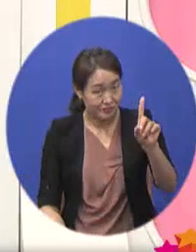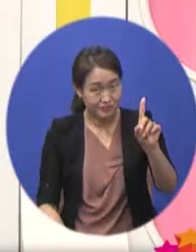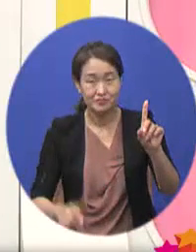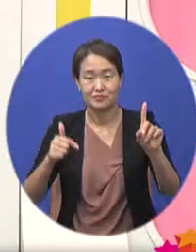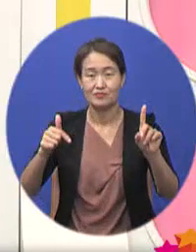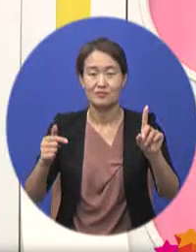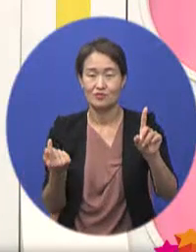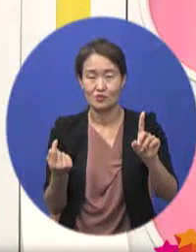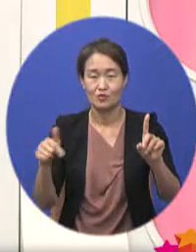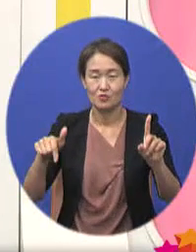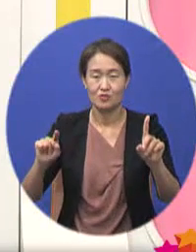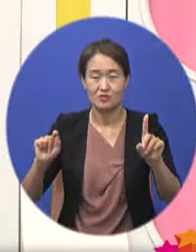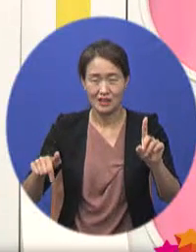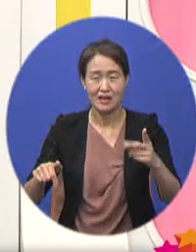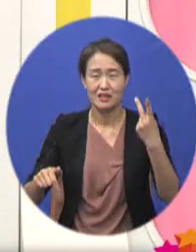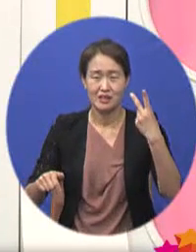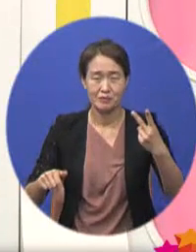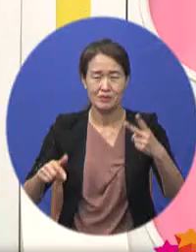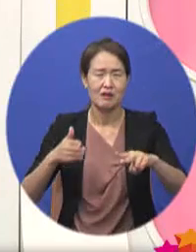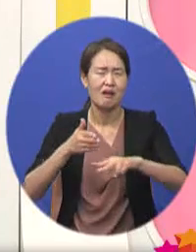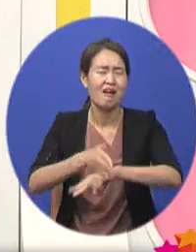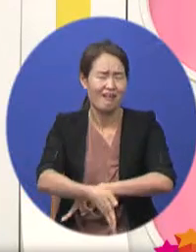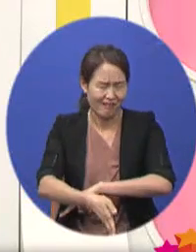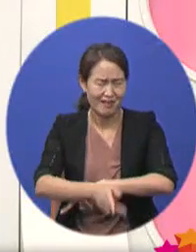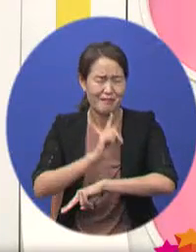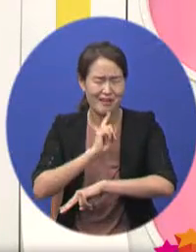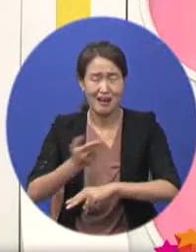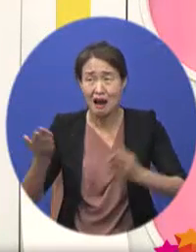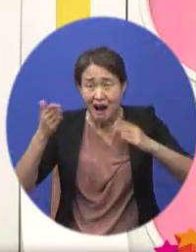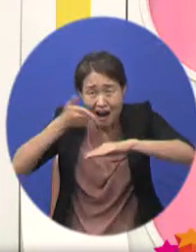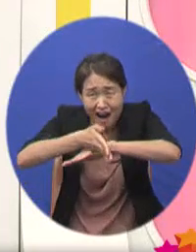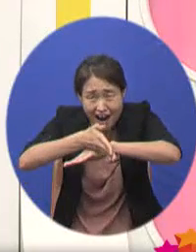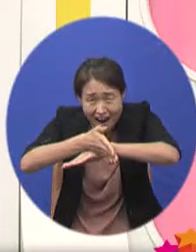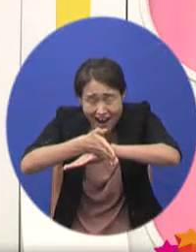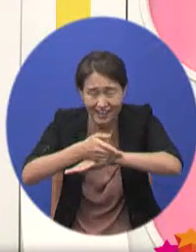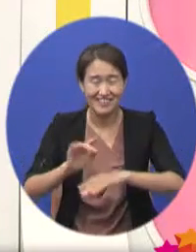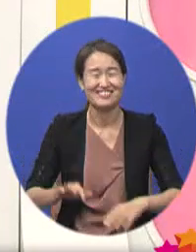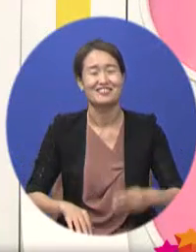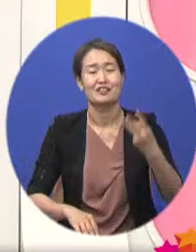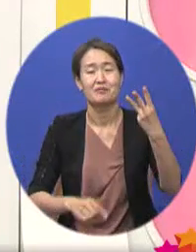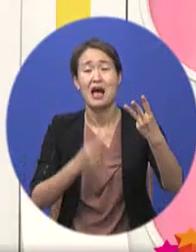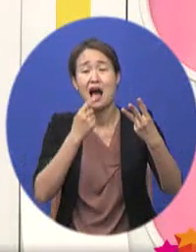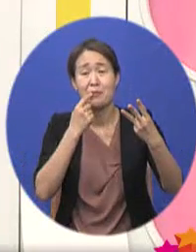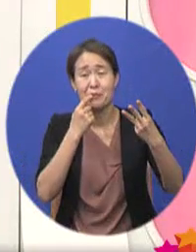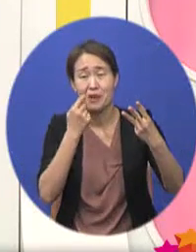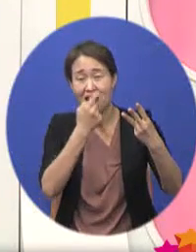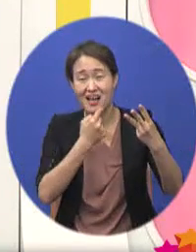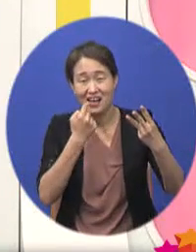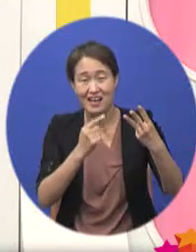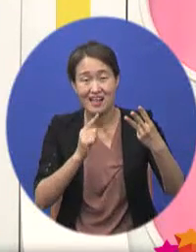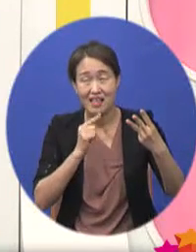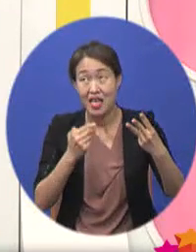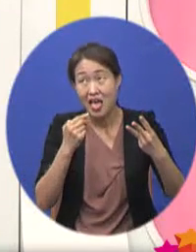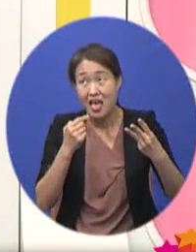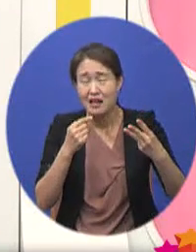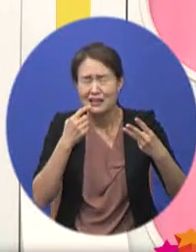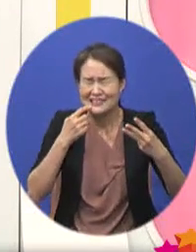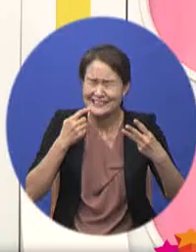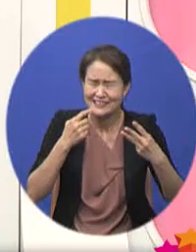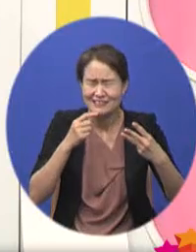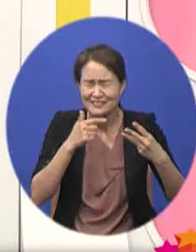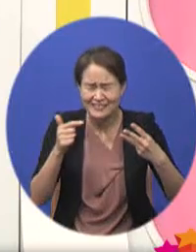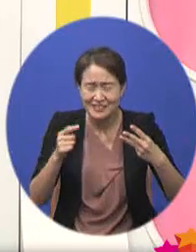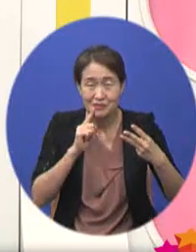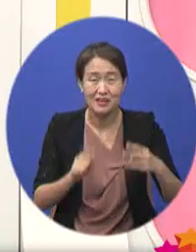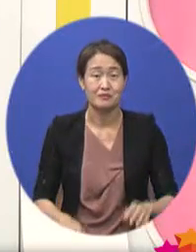1번 노각, 2번 지각. 지각은 학교 다닐 때 지각 많이 했구만요. 3번 미각. 미각은 그냥 나는 단맛, 쓴맛, 신맛. 네,